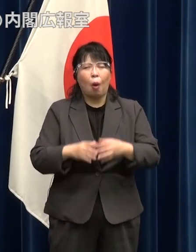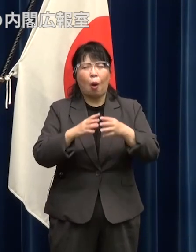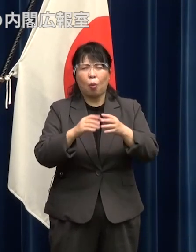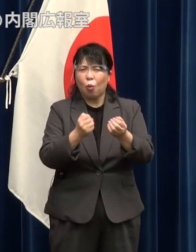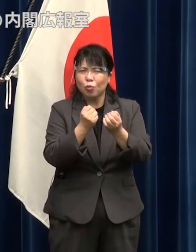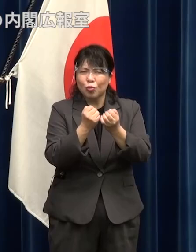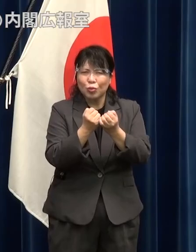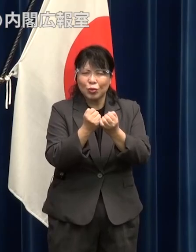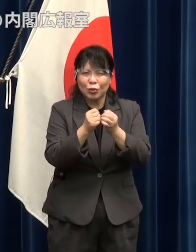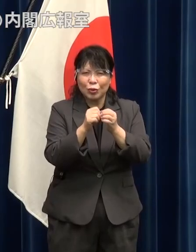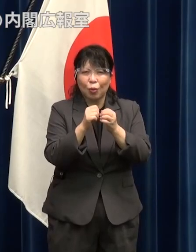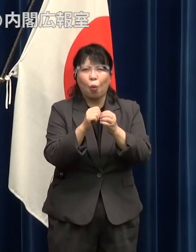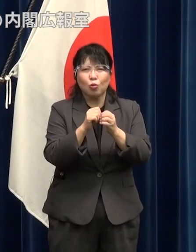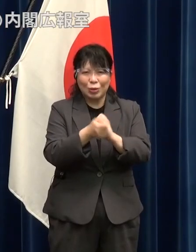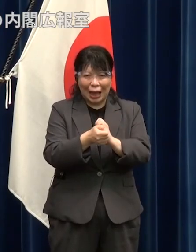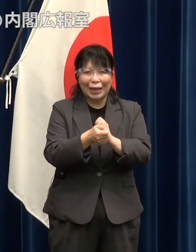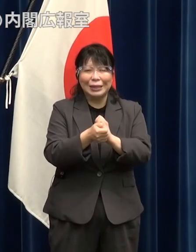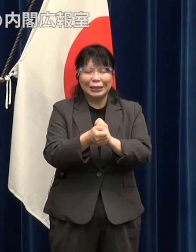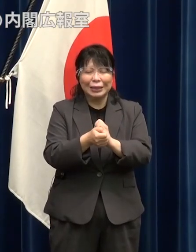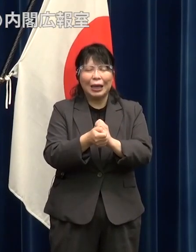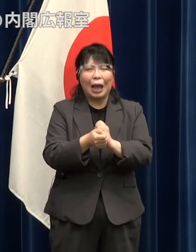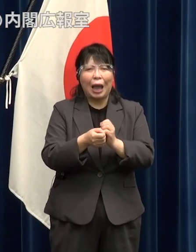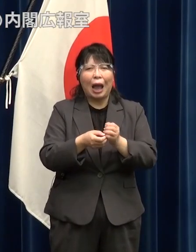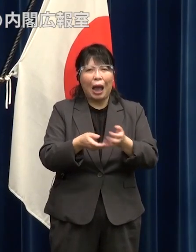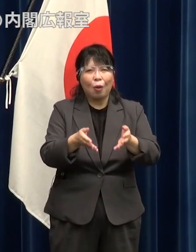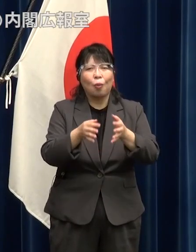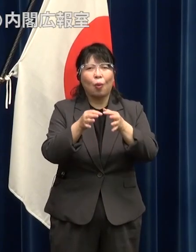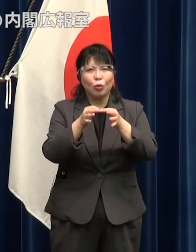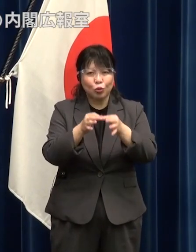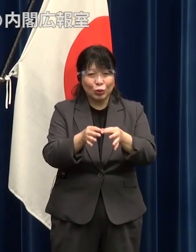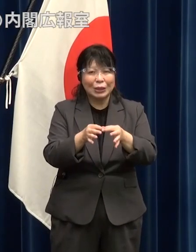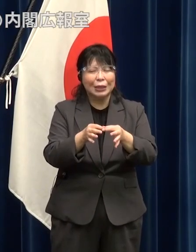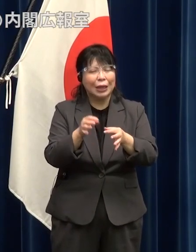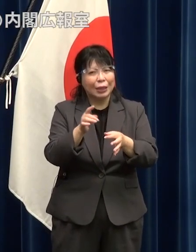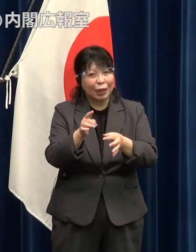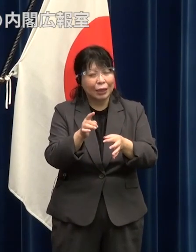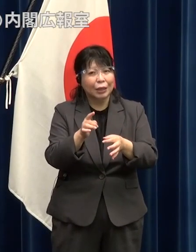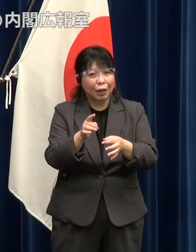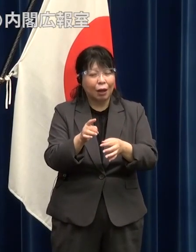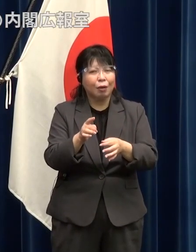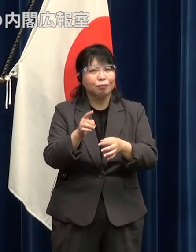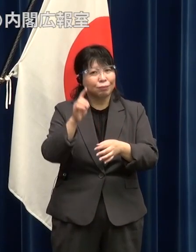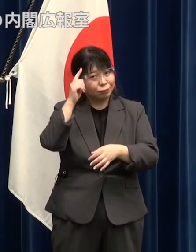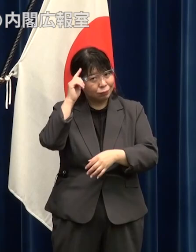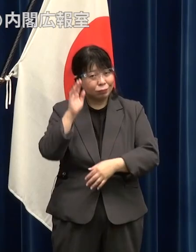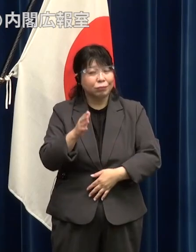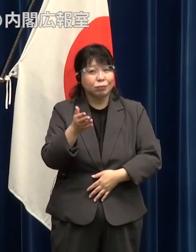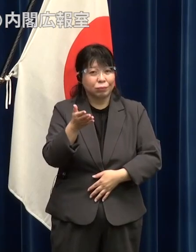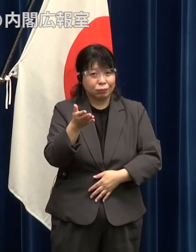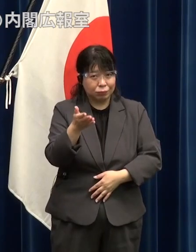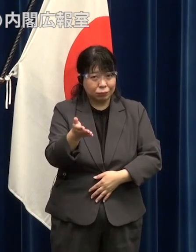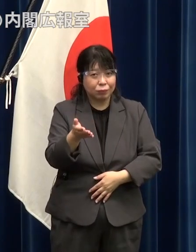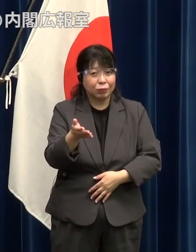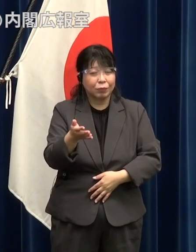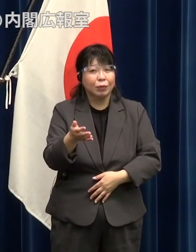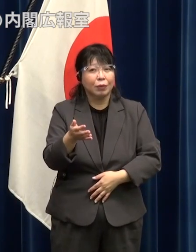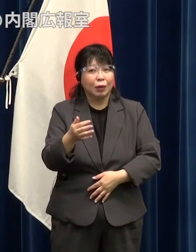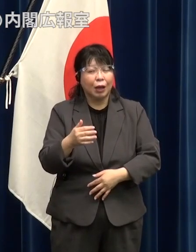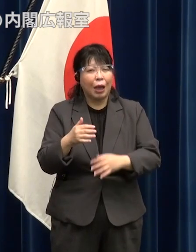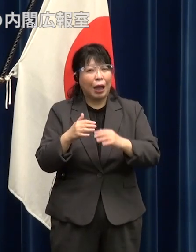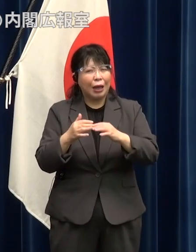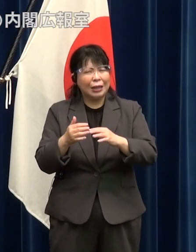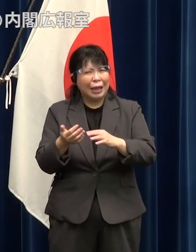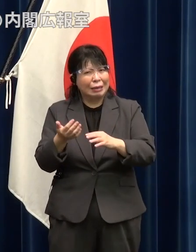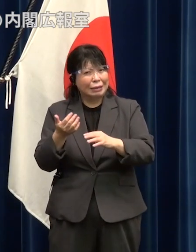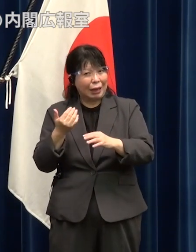か、これは財政法ですとか安定財源の問題もありましょうし、また戦前への先祖返りを危惧